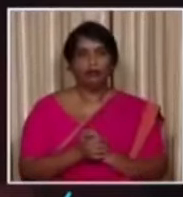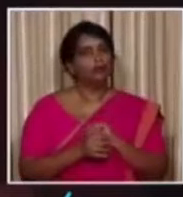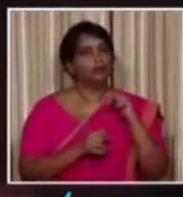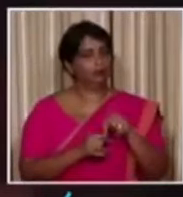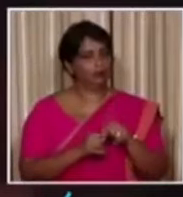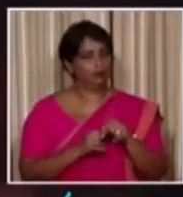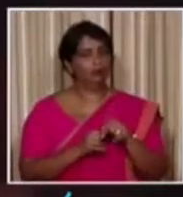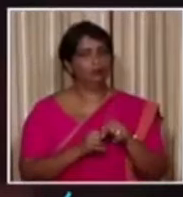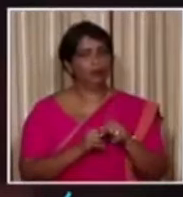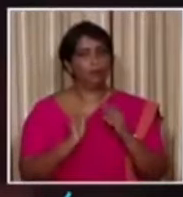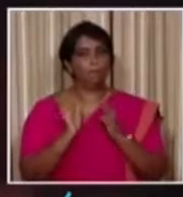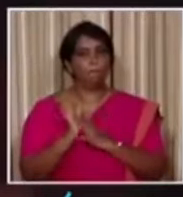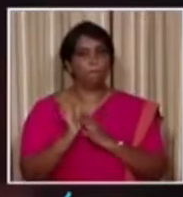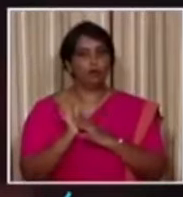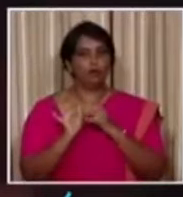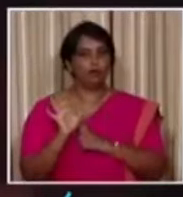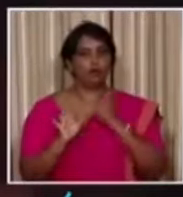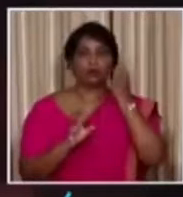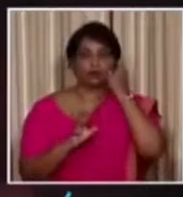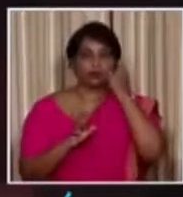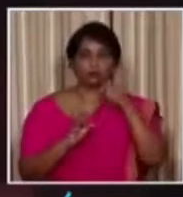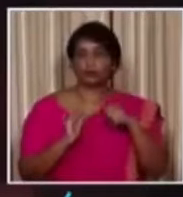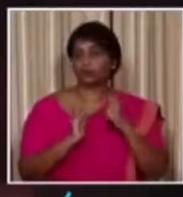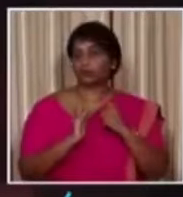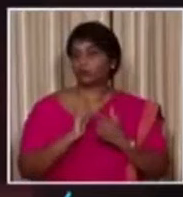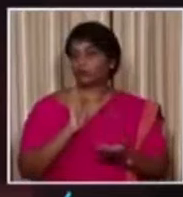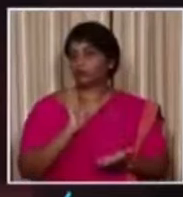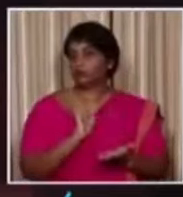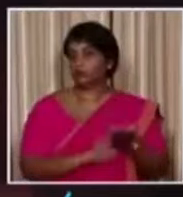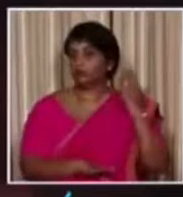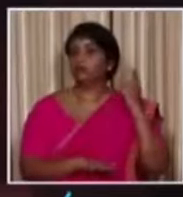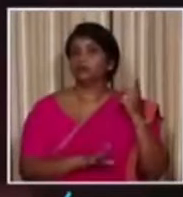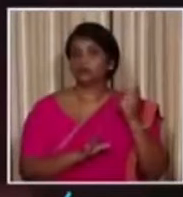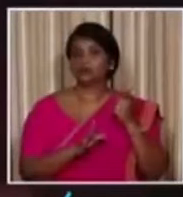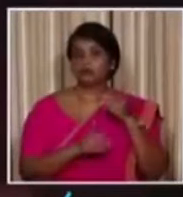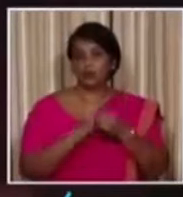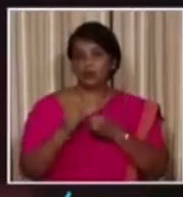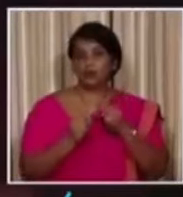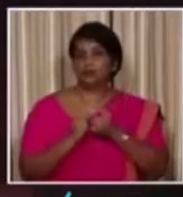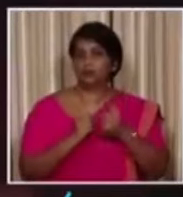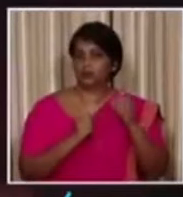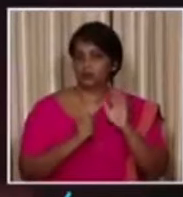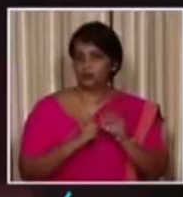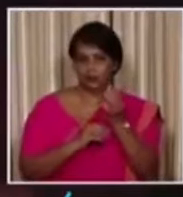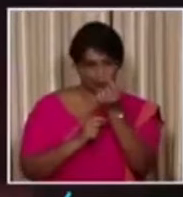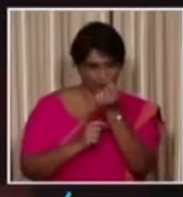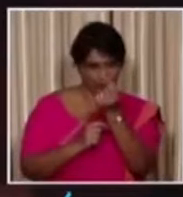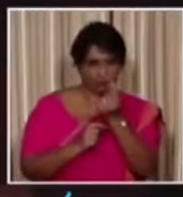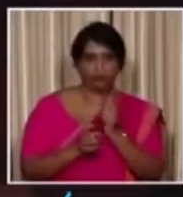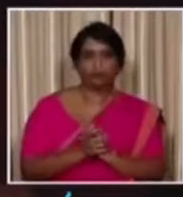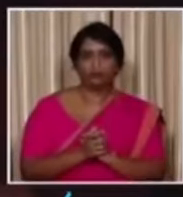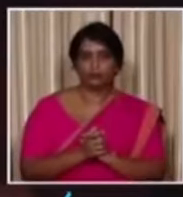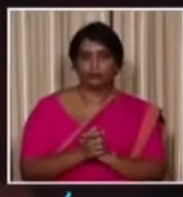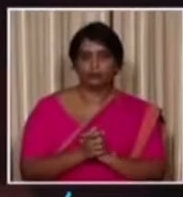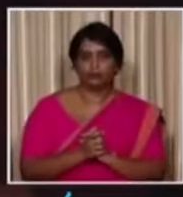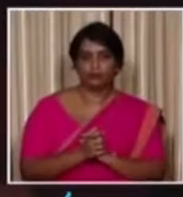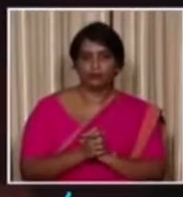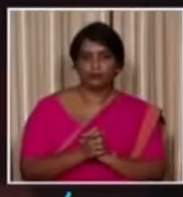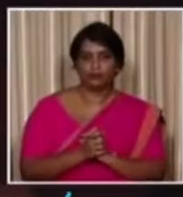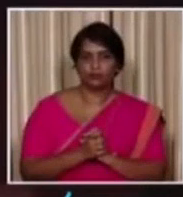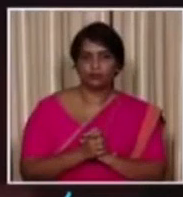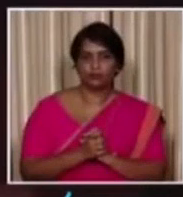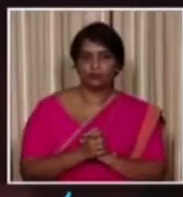අද මොහමඩ් යූනුස්ගේ සංකල්පය ගිනි පොලි ණය මුදලාලිලාගේ සංකල්පයක් බවට පත් වෙලා කප්පරකින් නේ. නෝ යූ කැන් ස්පීක්